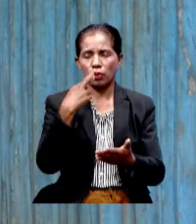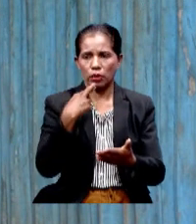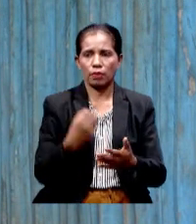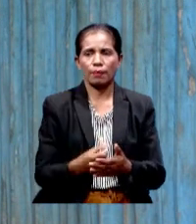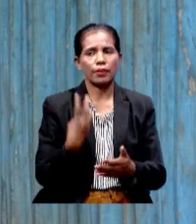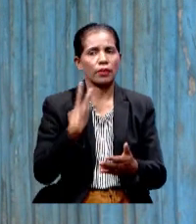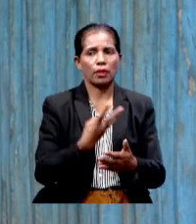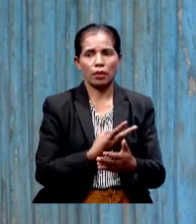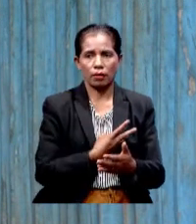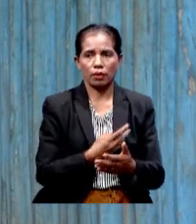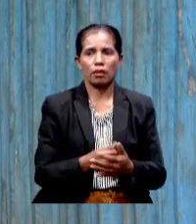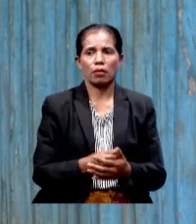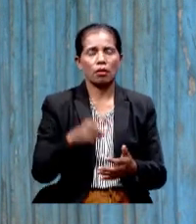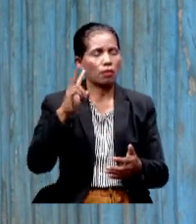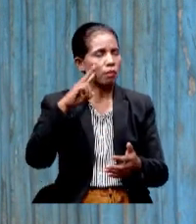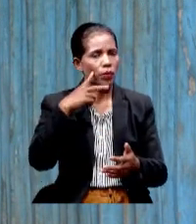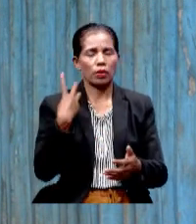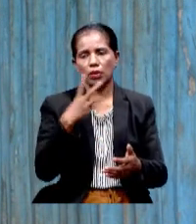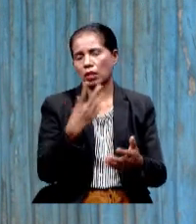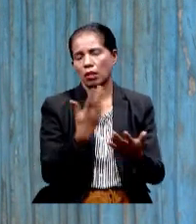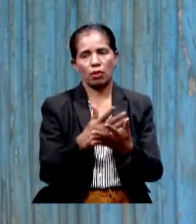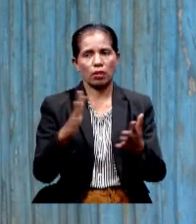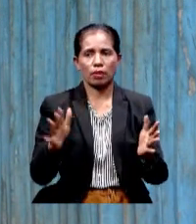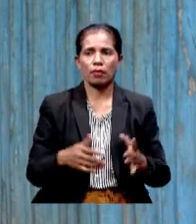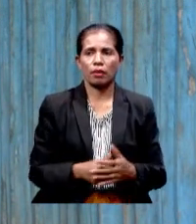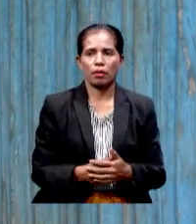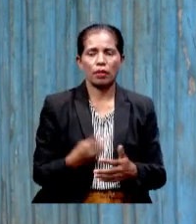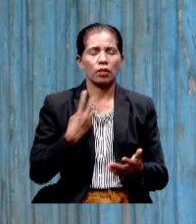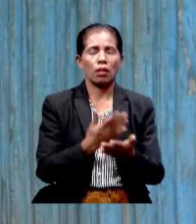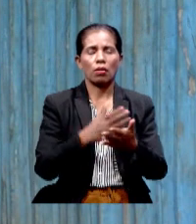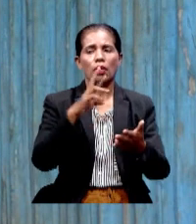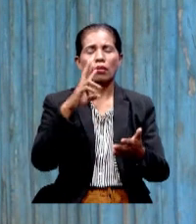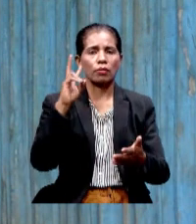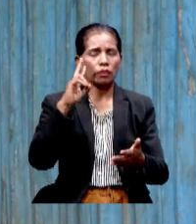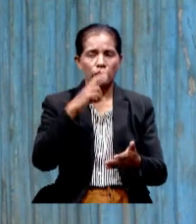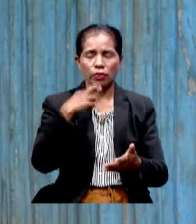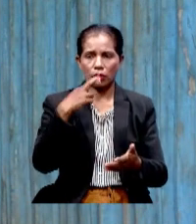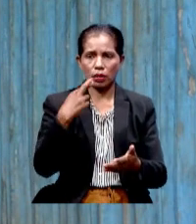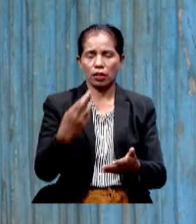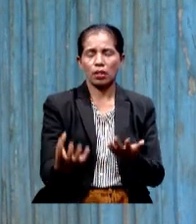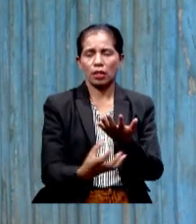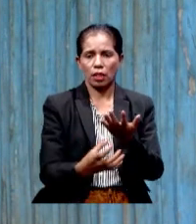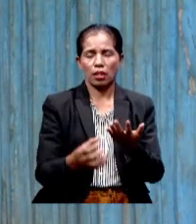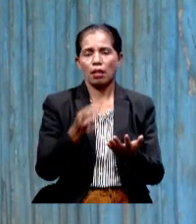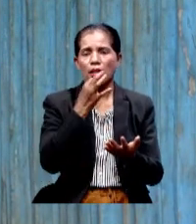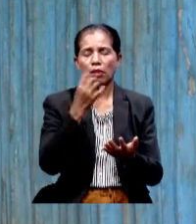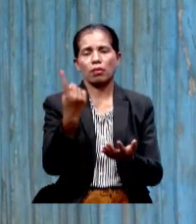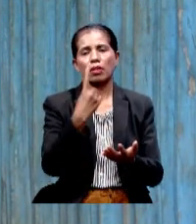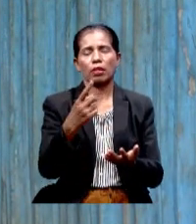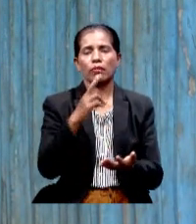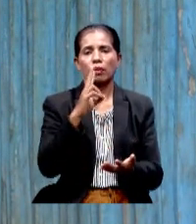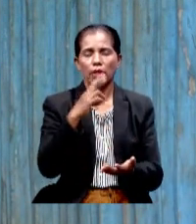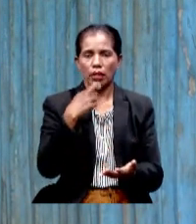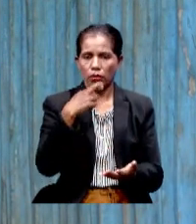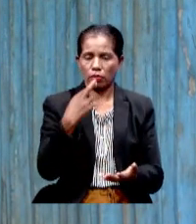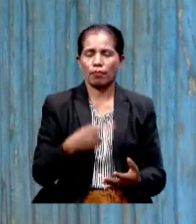hola ana lagi moro tang moro itala hola ya ita hola force it mai tene than maran de dana